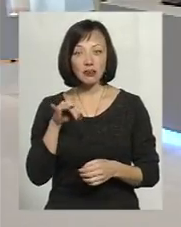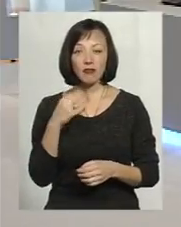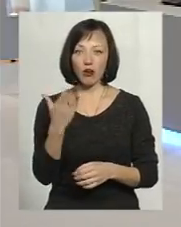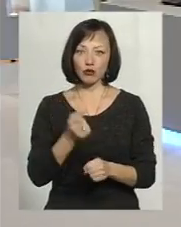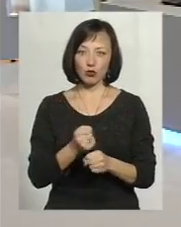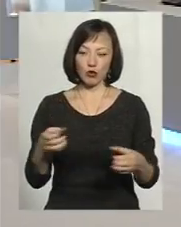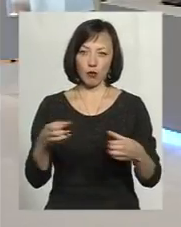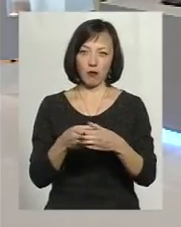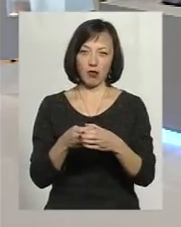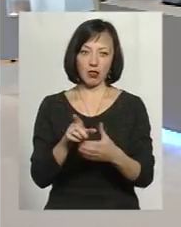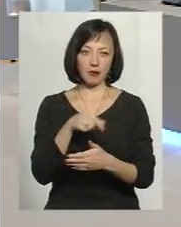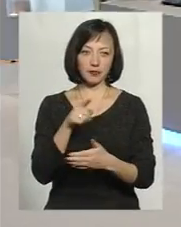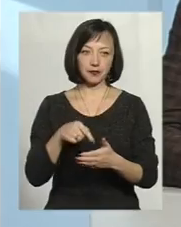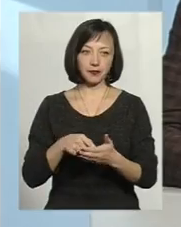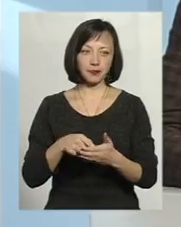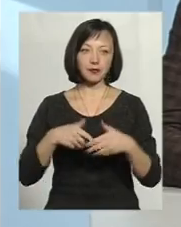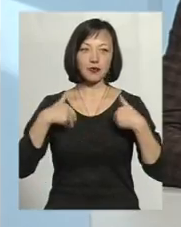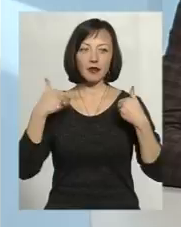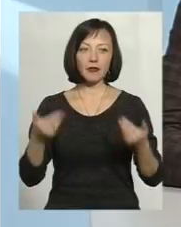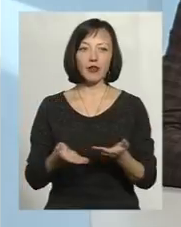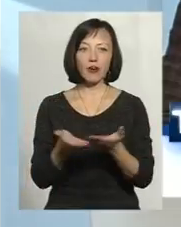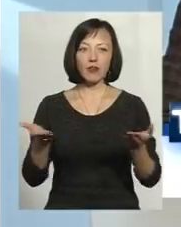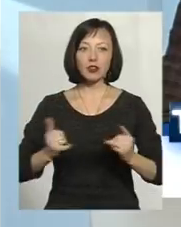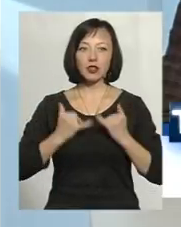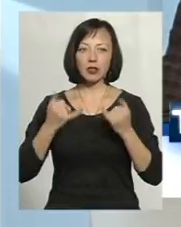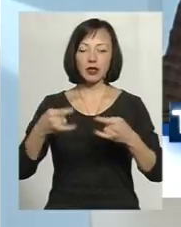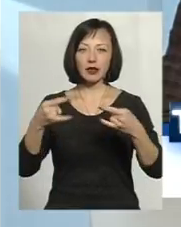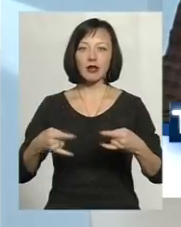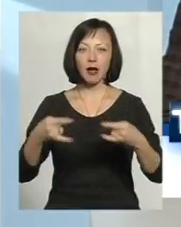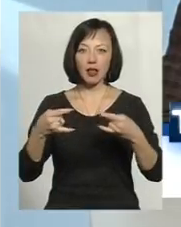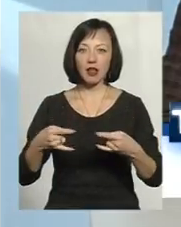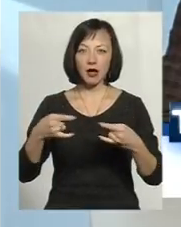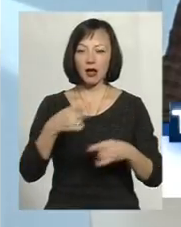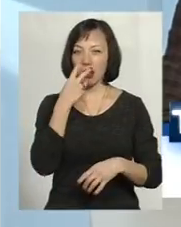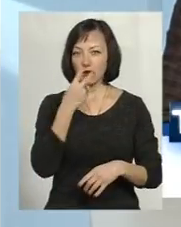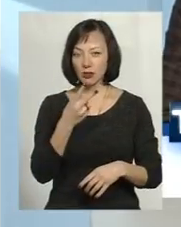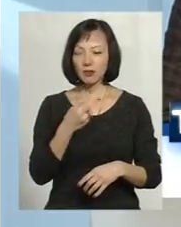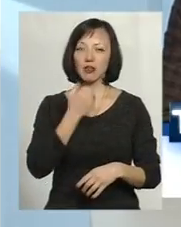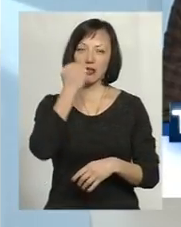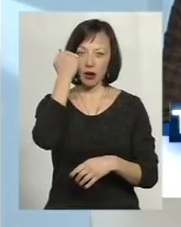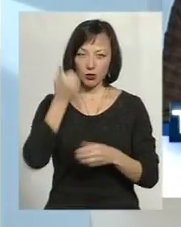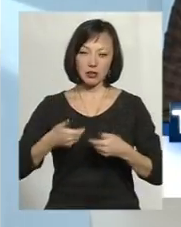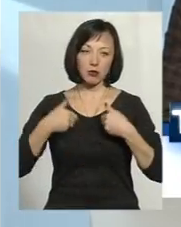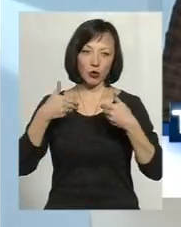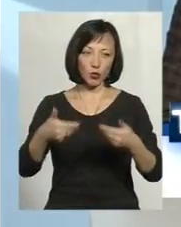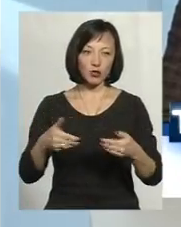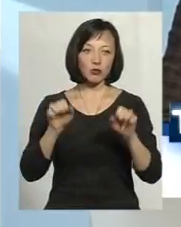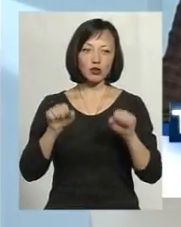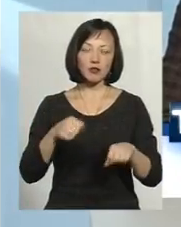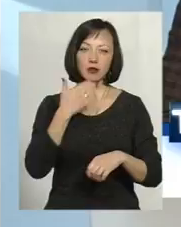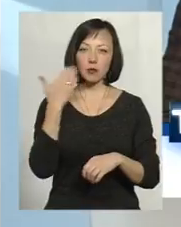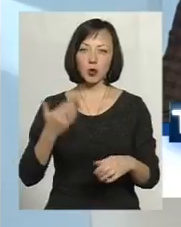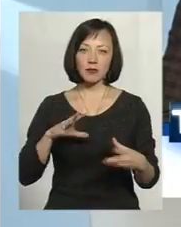вашої команди? Вітаю наших шановних телеглядачів, дякую всім тим, хто спостерігає ефір, дякую за запрошення, за можливість